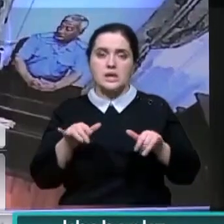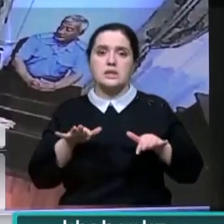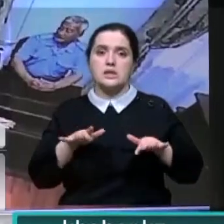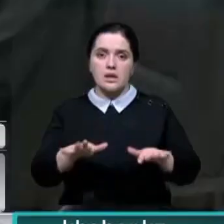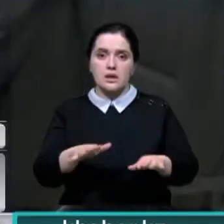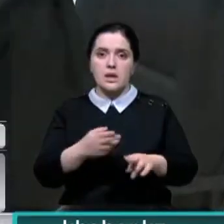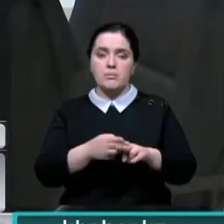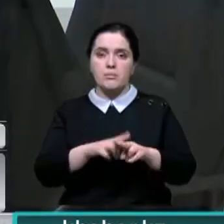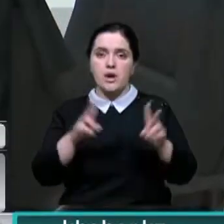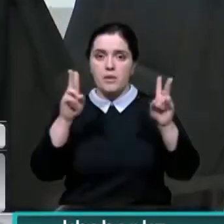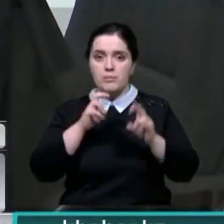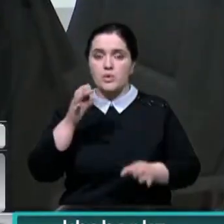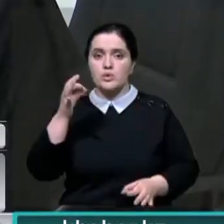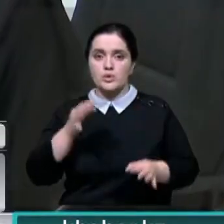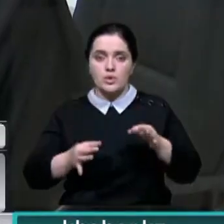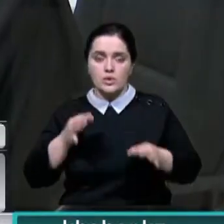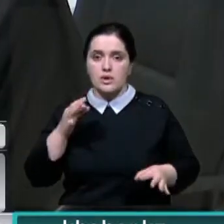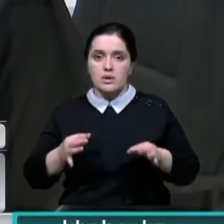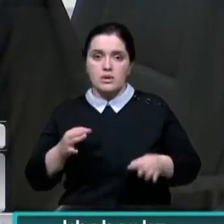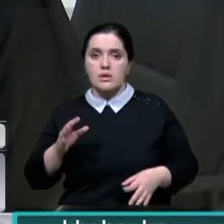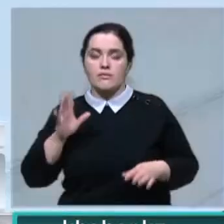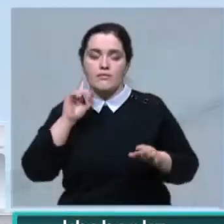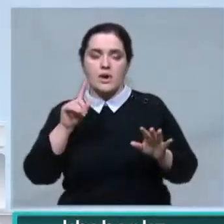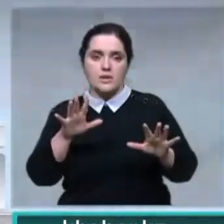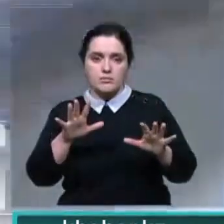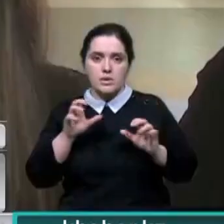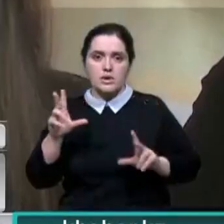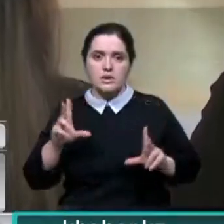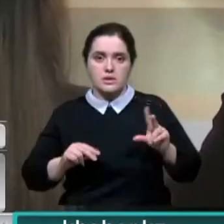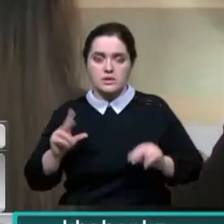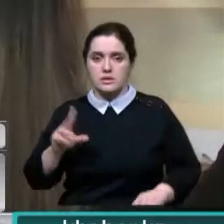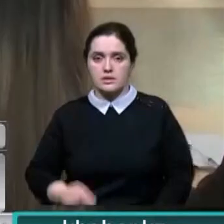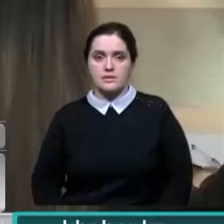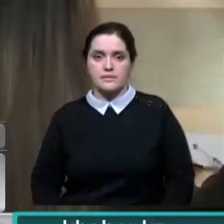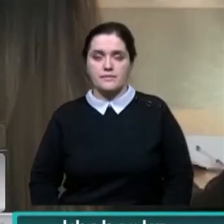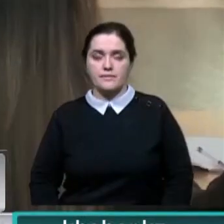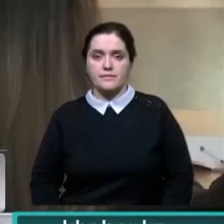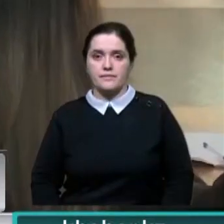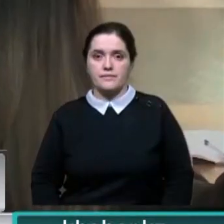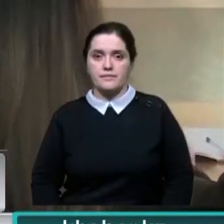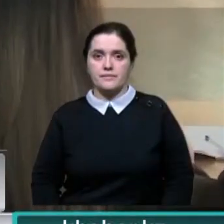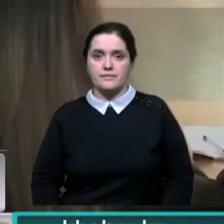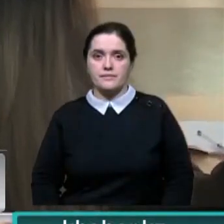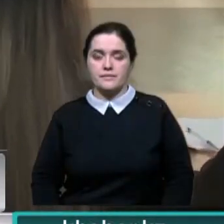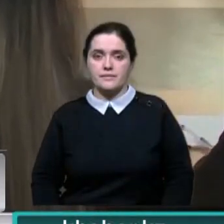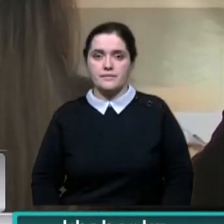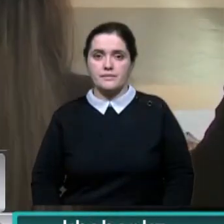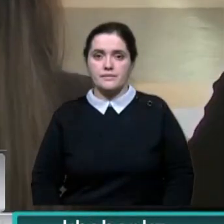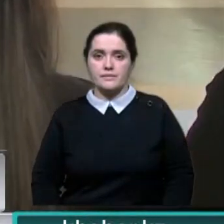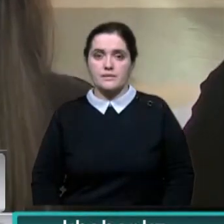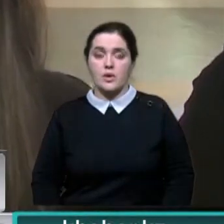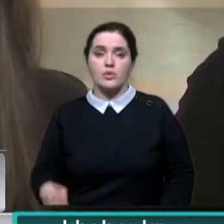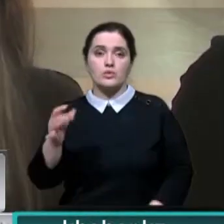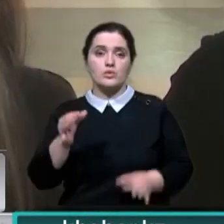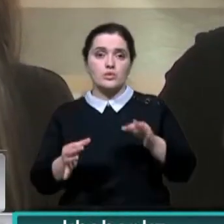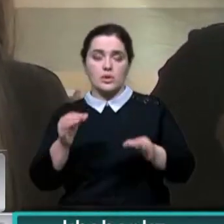подлежащих рассмотрению судами присяжных, правоведы восприняли с особой надеждой. Если какое-то время назад придерживались системы того, чтобы в суд